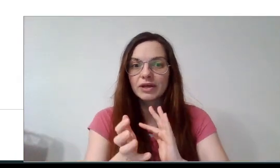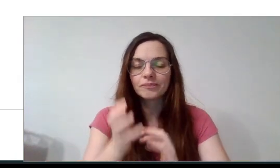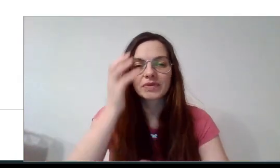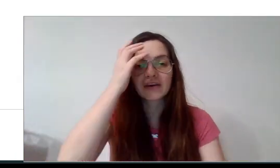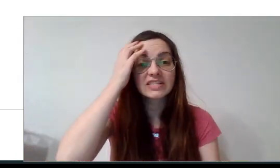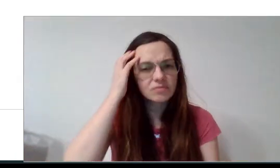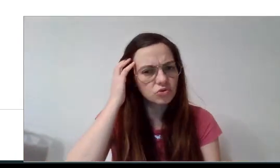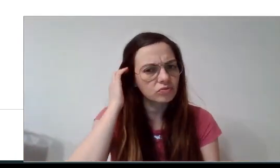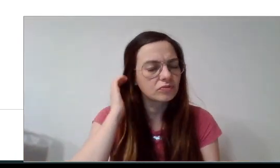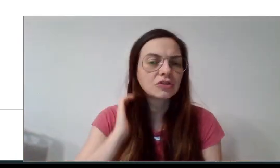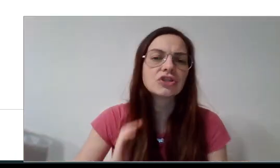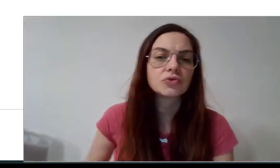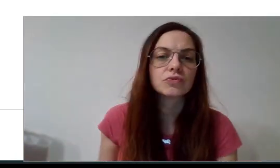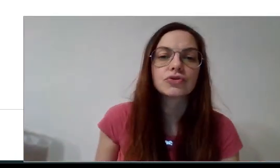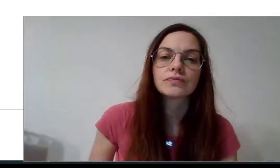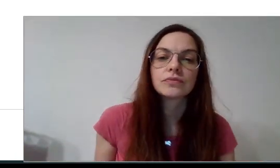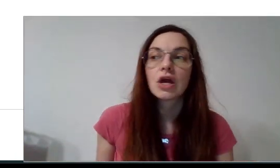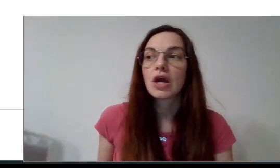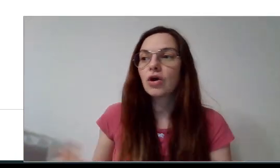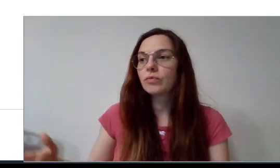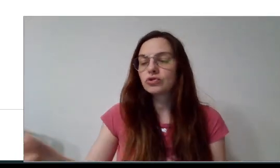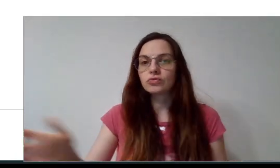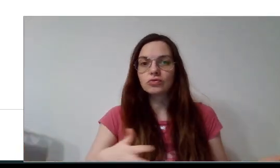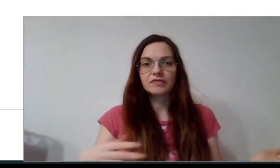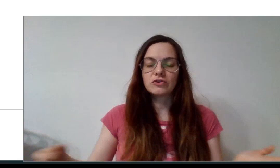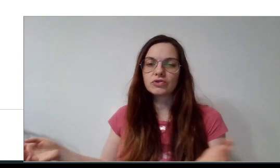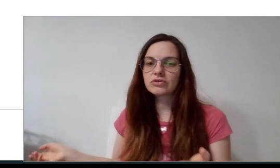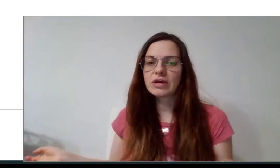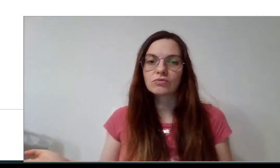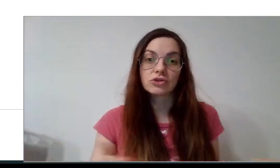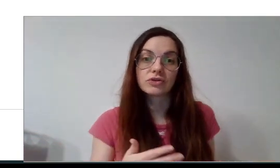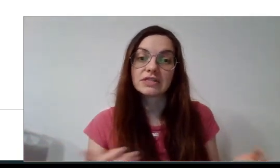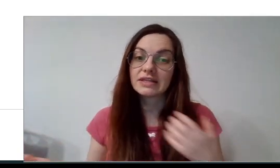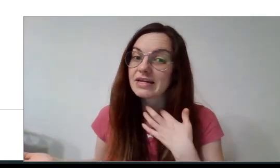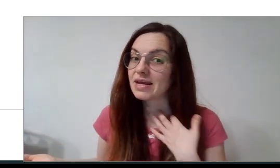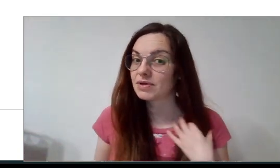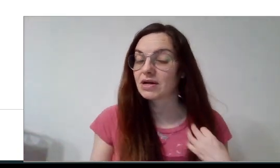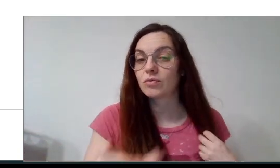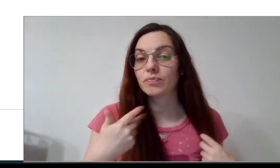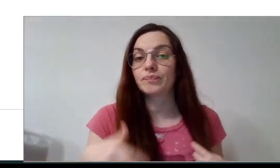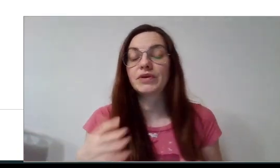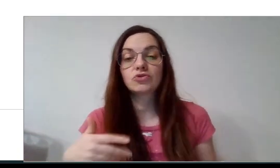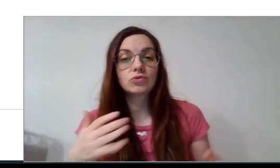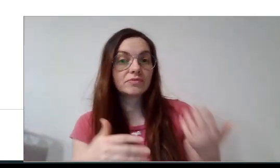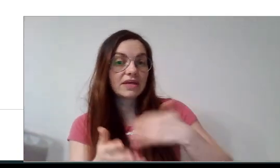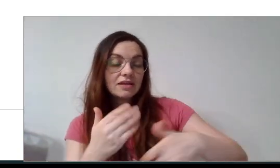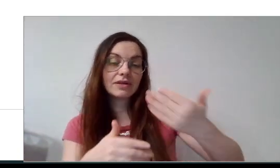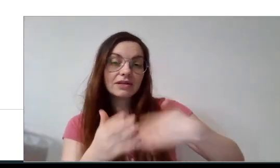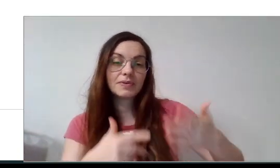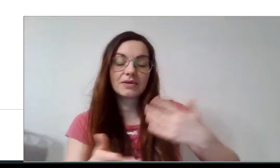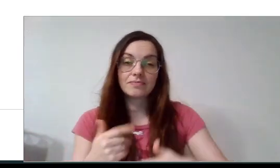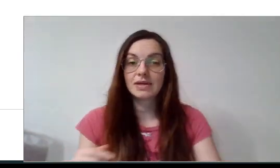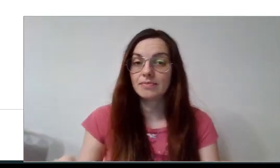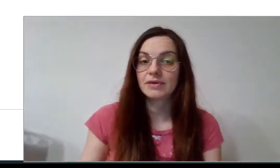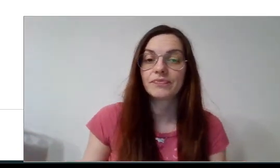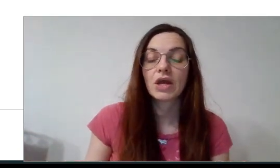EUI. Vas nimzu, šta ćeš da uzmeš? Obično u kafiću, u restoranu možete koristiti taj nemen, kao ja ću da uzem da jedem ili da